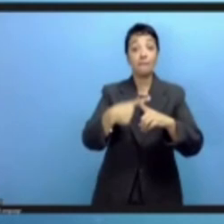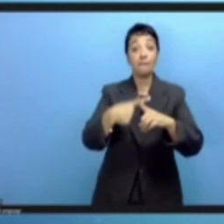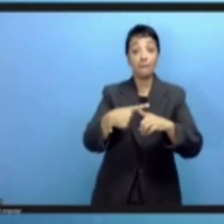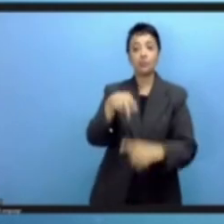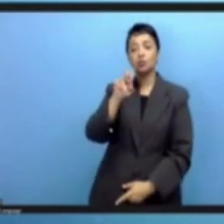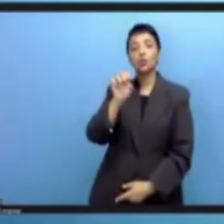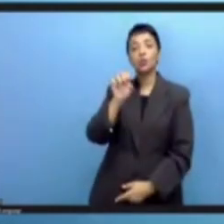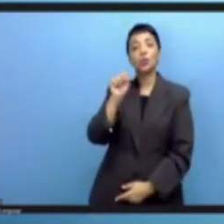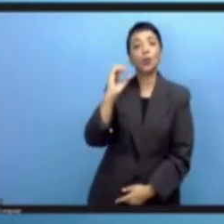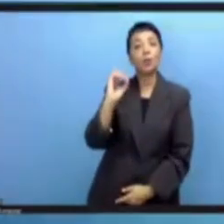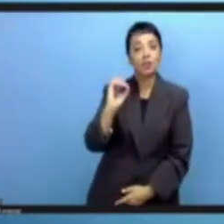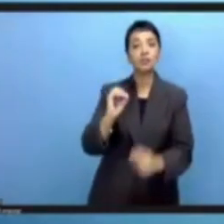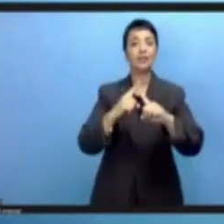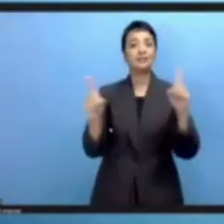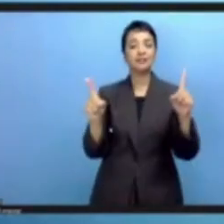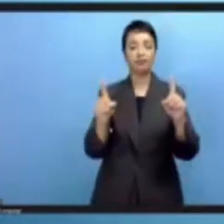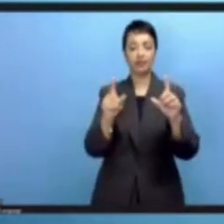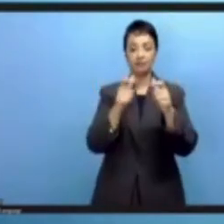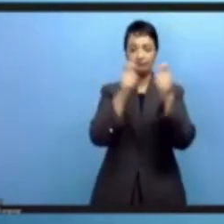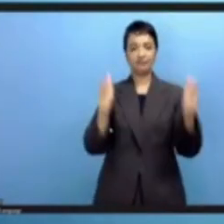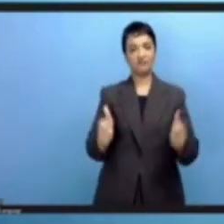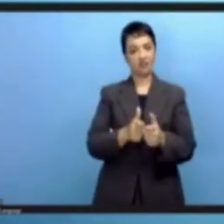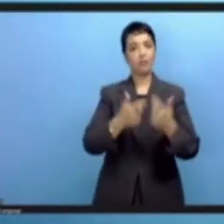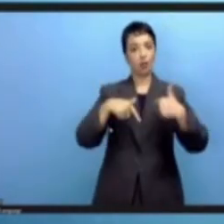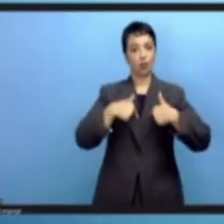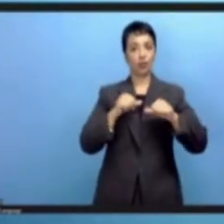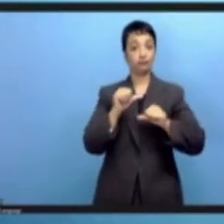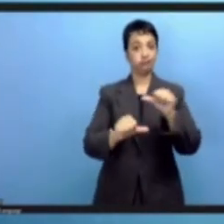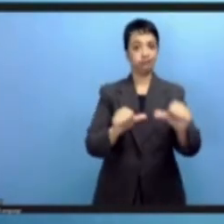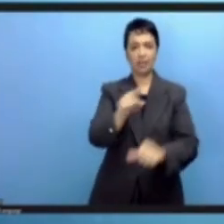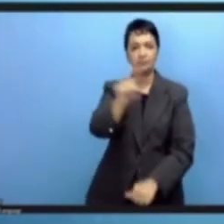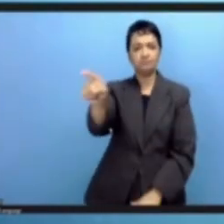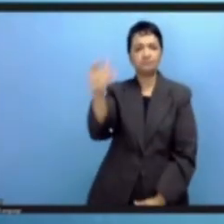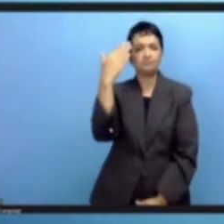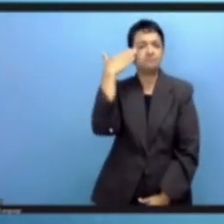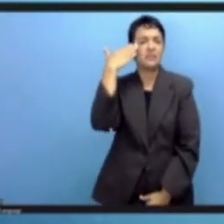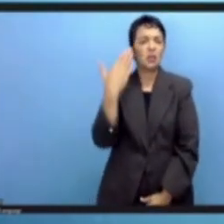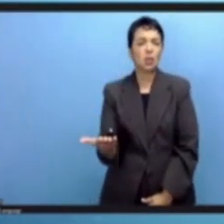l'Internet, ainsi que le cadre de l'UNESCO.